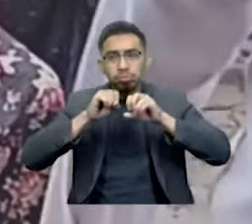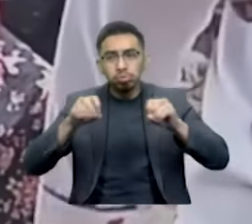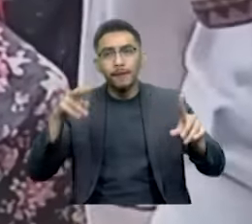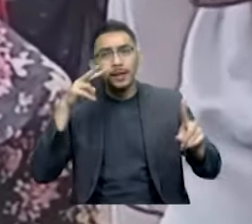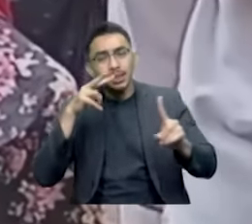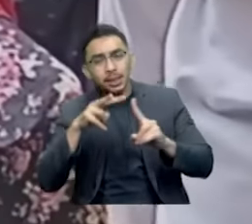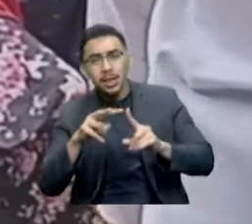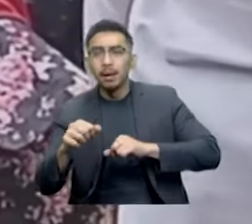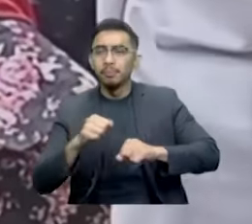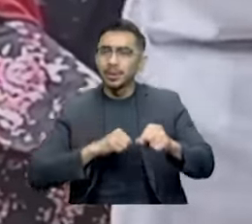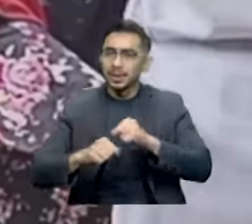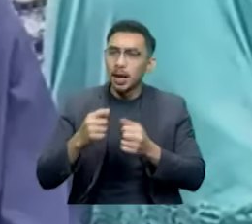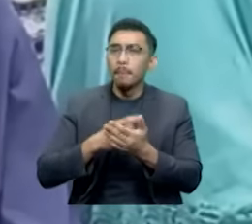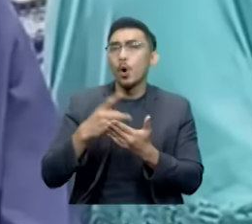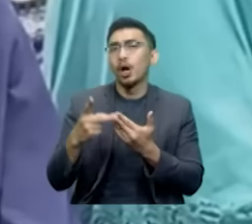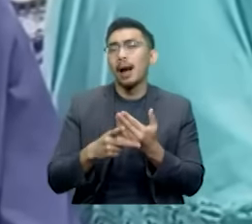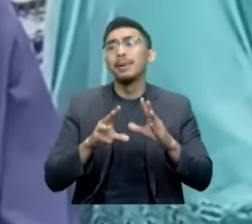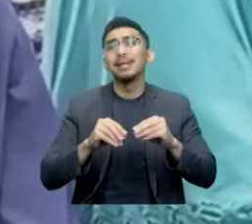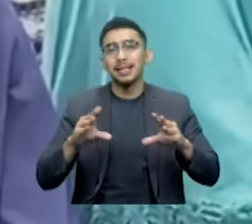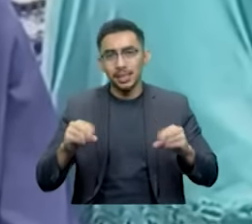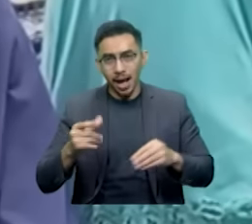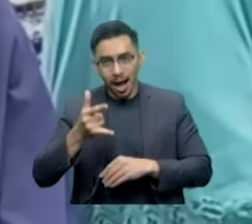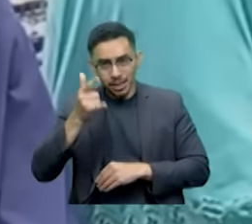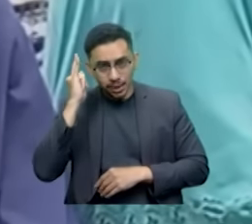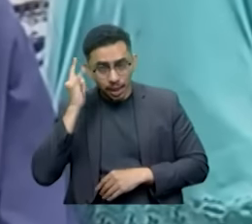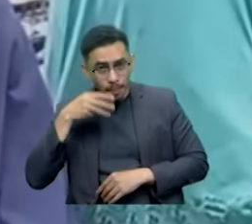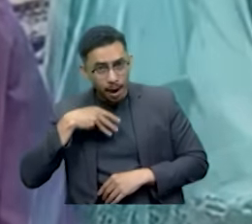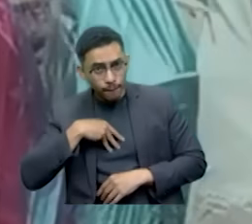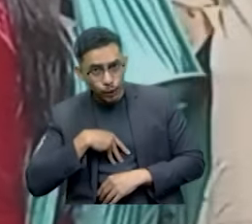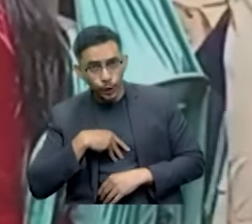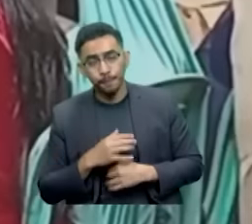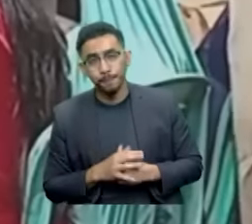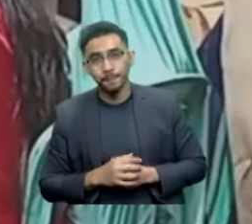mendatang. Dari Bandung, Jawa Barat, Mujib Prayitno, iNews melaporkan.